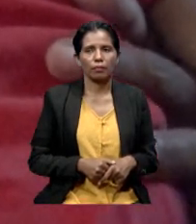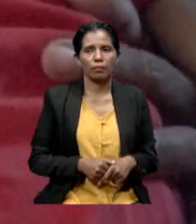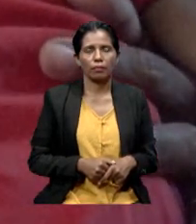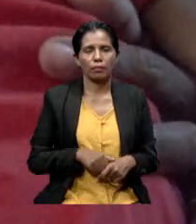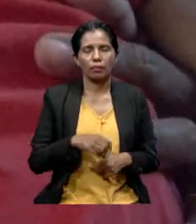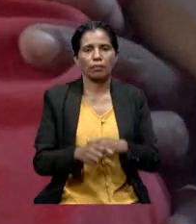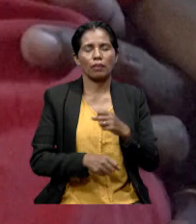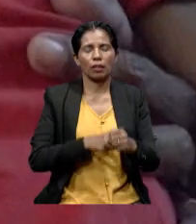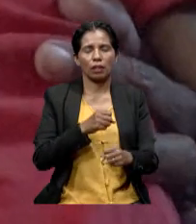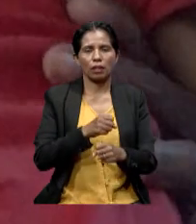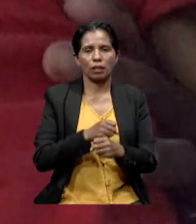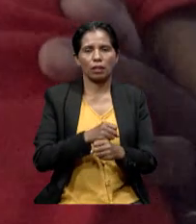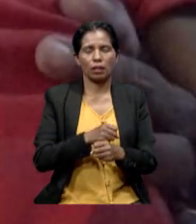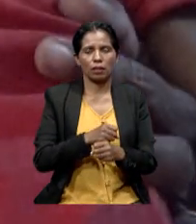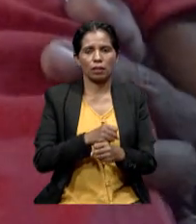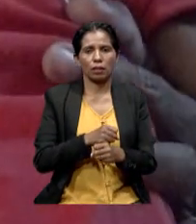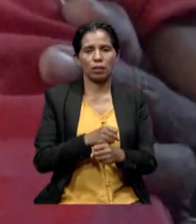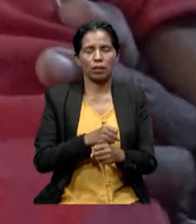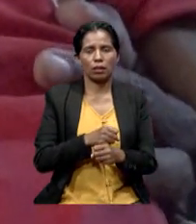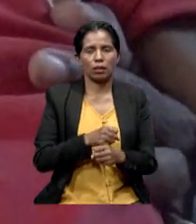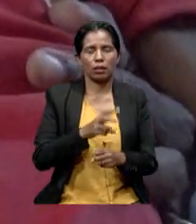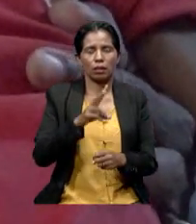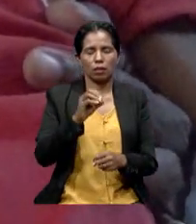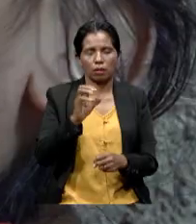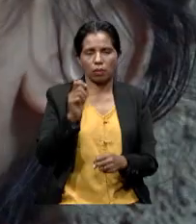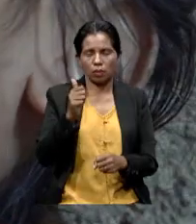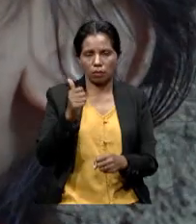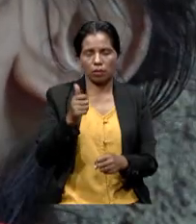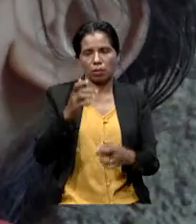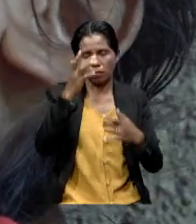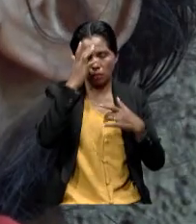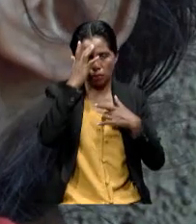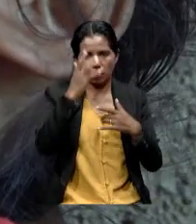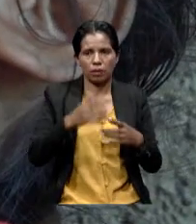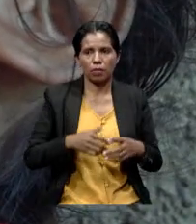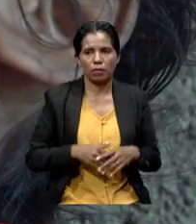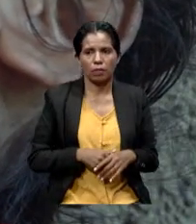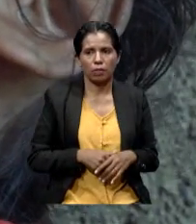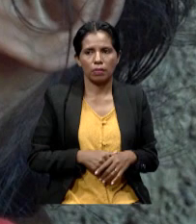2000 amat sih tadi ini 2010 ini moras orang sana